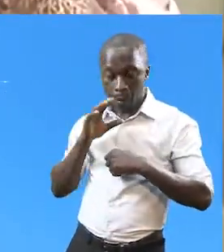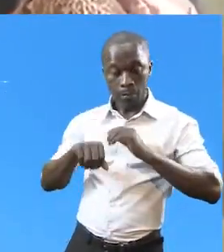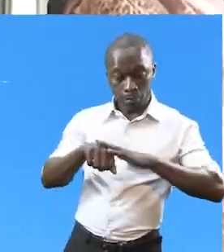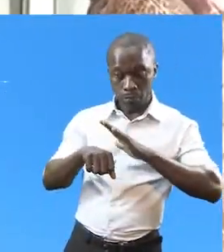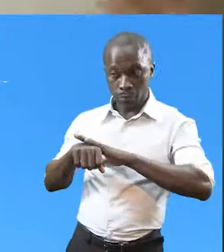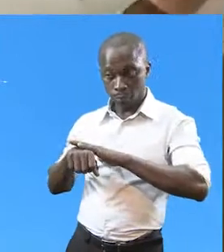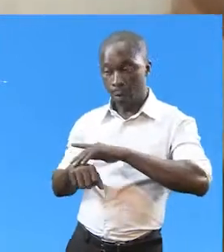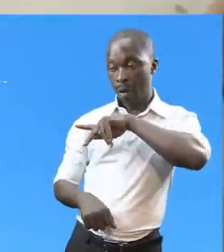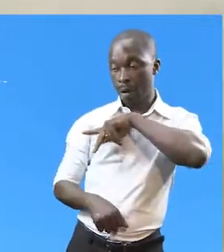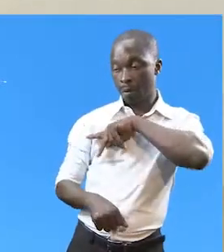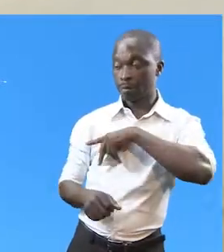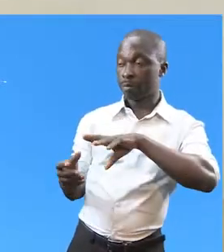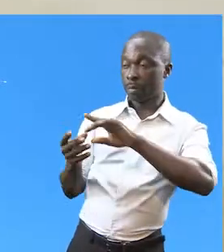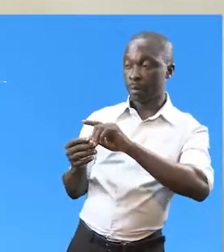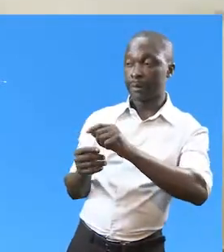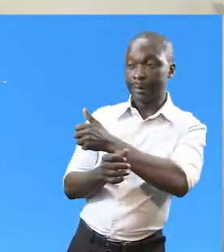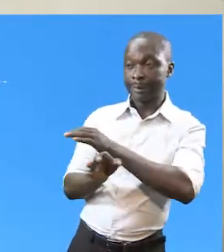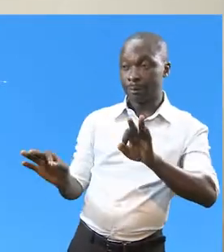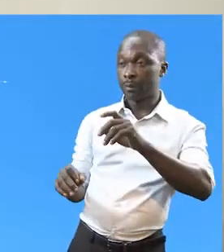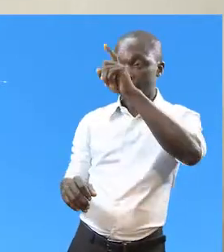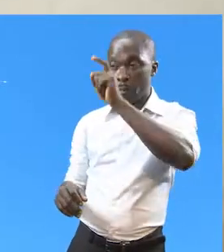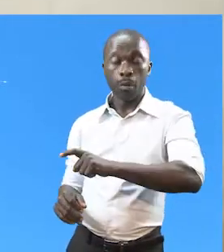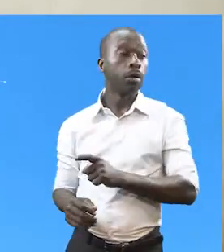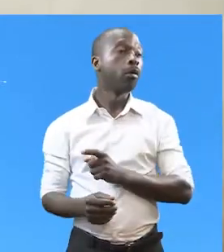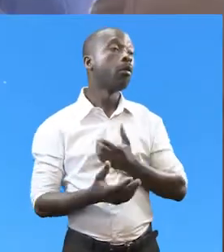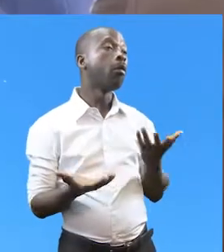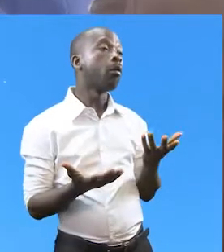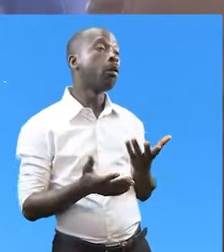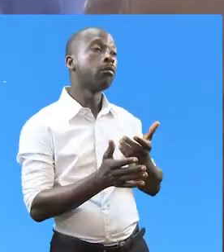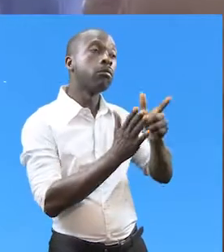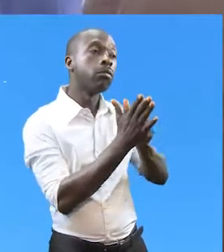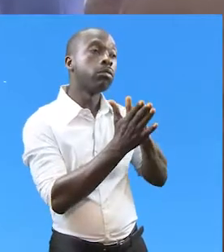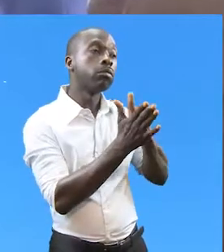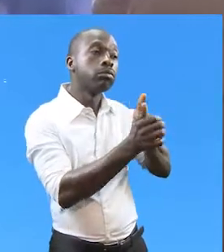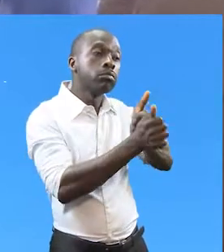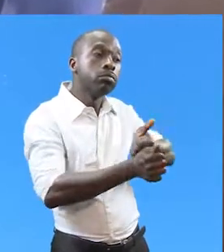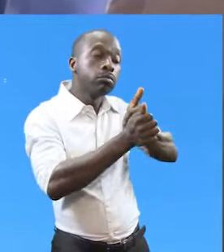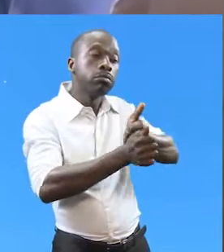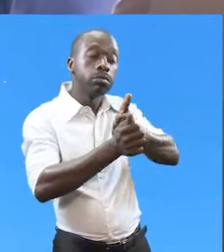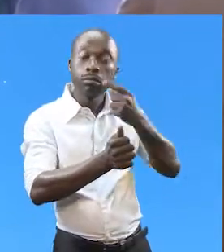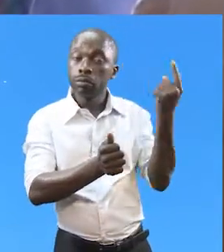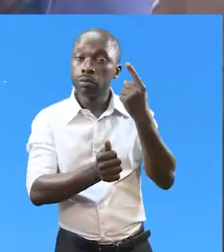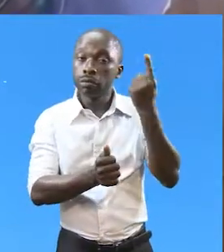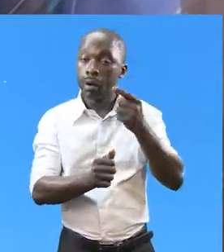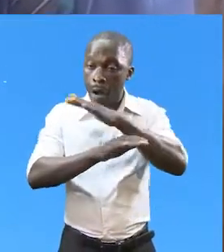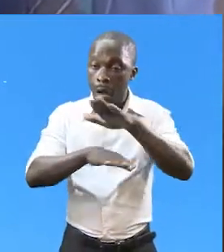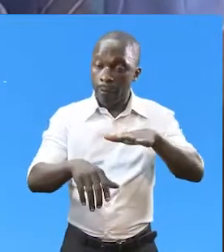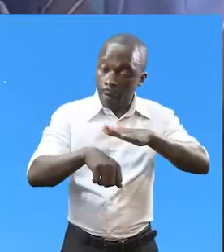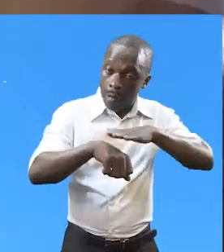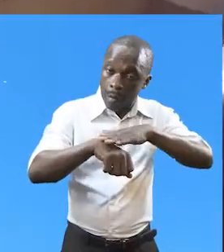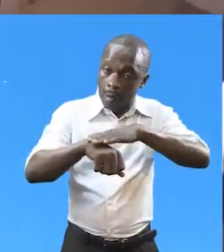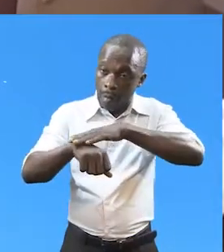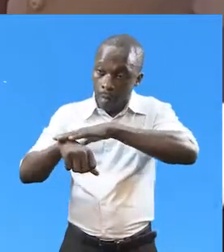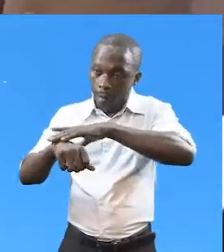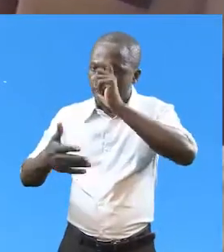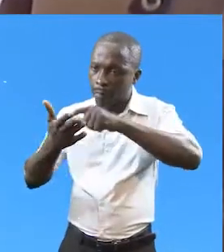concernés que le respect des mesures barrières visant à endiguer la propagation de la pandémie de la COVID-19 fait l'objet d'un relâchement inquiétant au